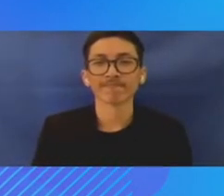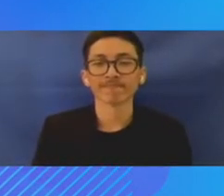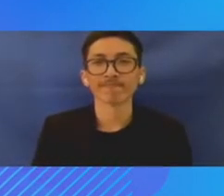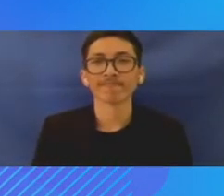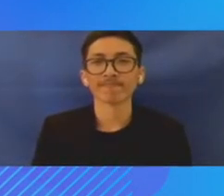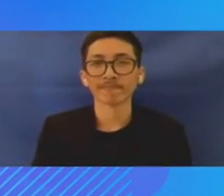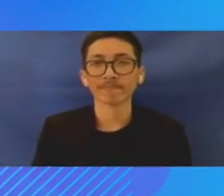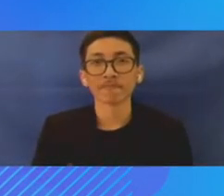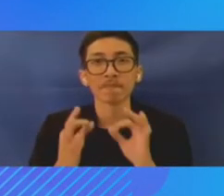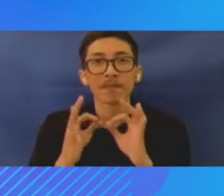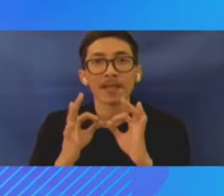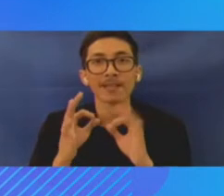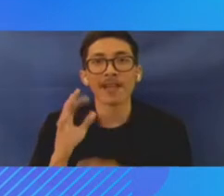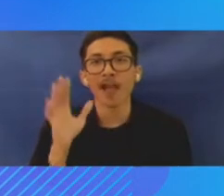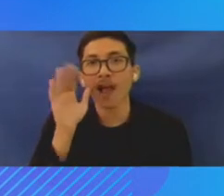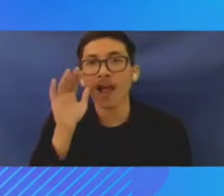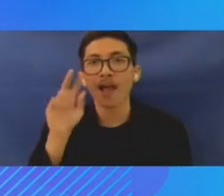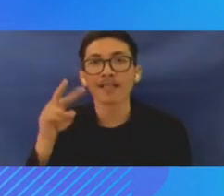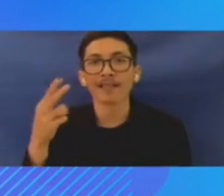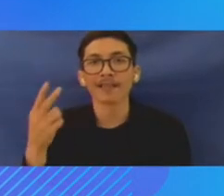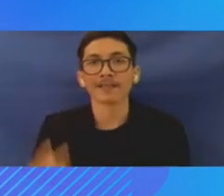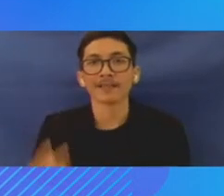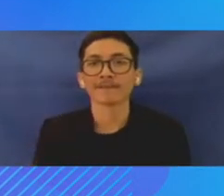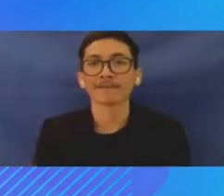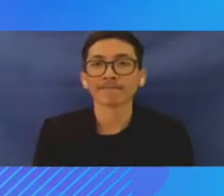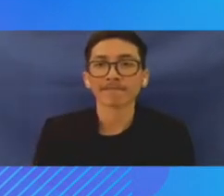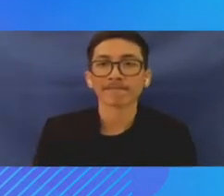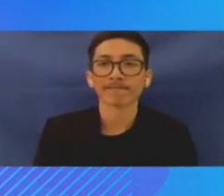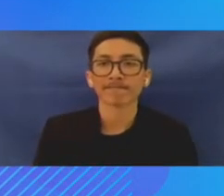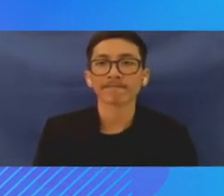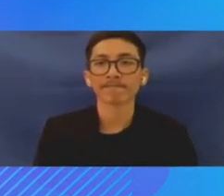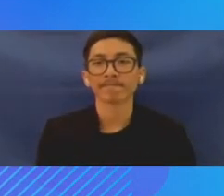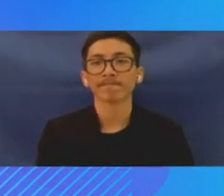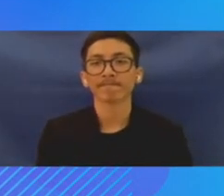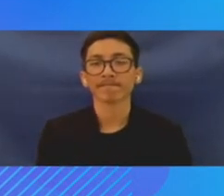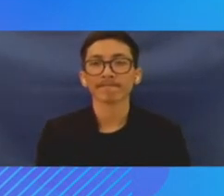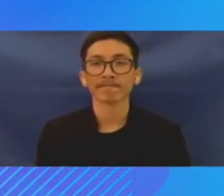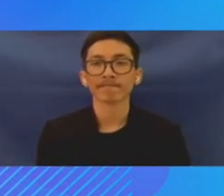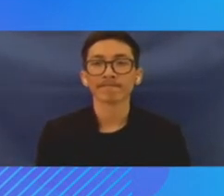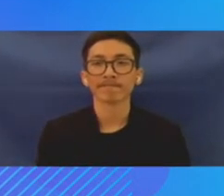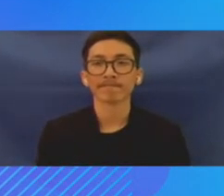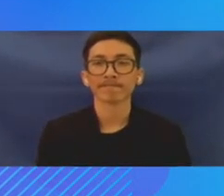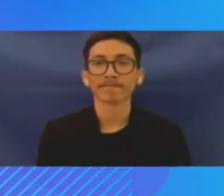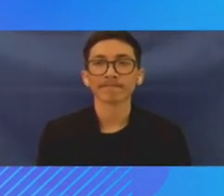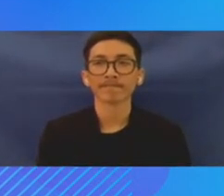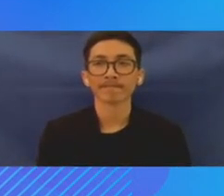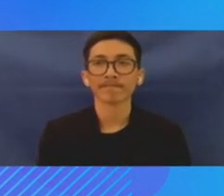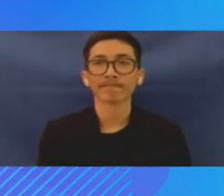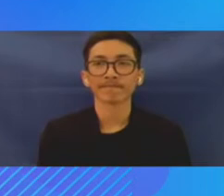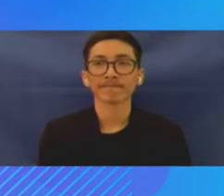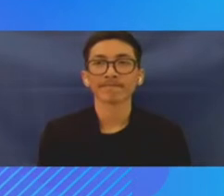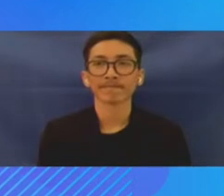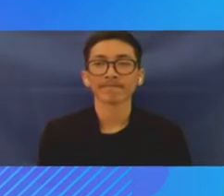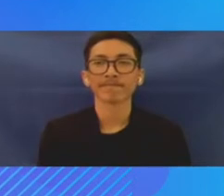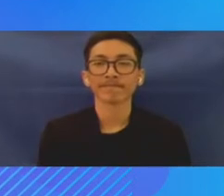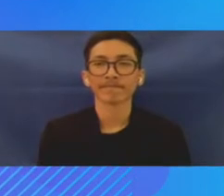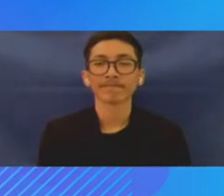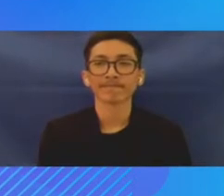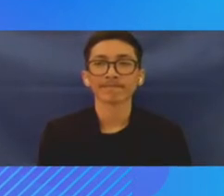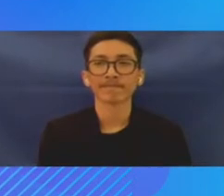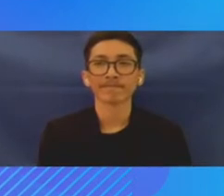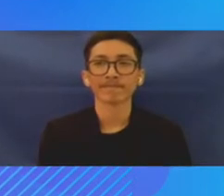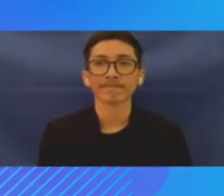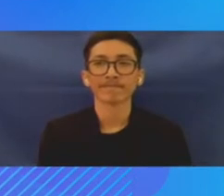saya tadi melihat juga Bu Reni juga ketawa-tawa itu, Bu Reni tadi juga Bu Santina. Mungkin saya ke Bu Reni dulu. Bu Reni kan anaknya juga udah 15 tahun ya, Bu ya. Mungkin